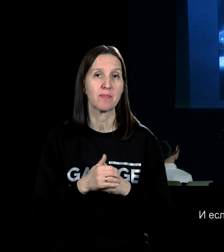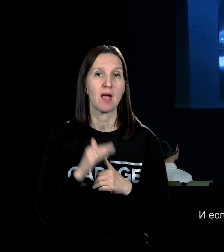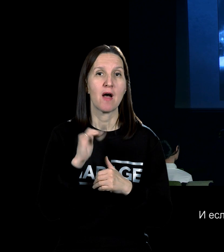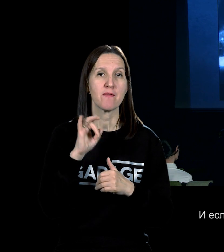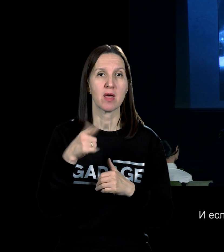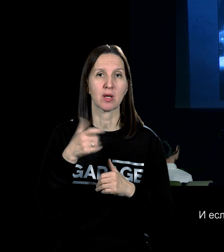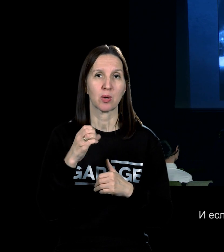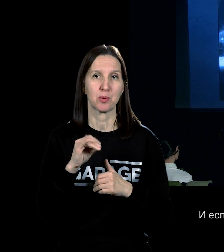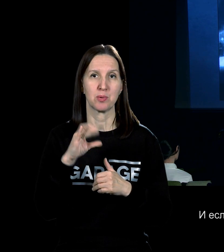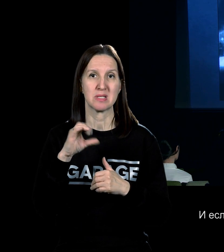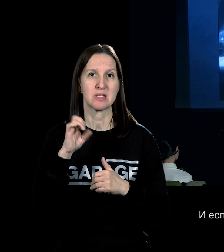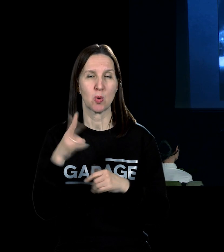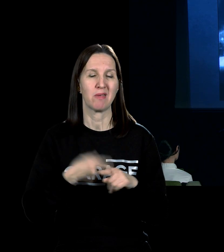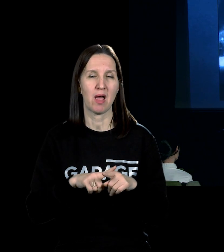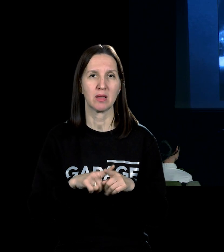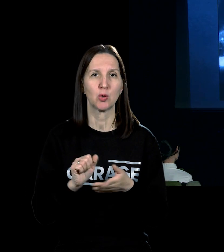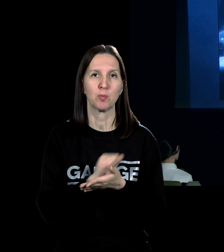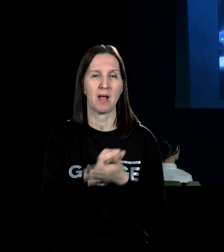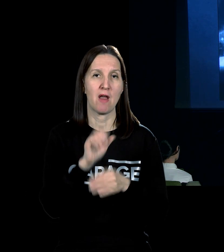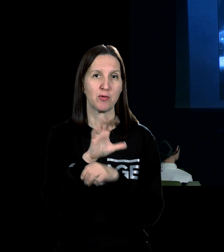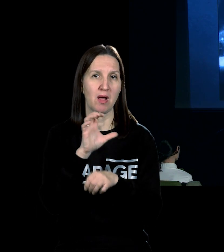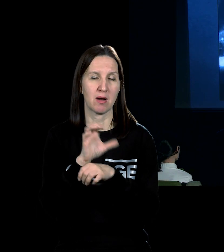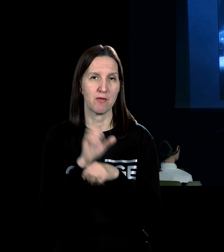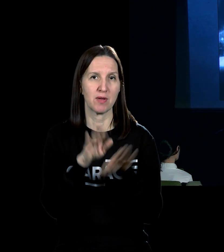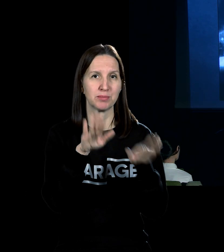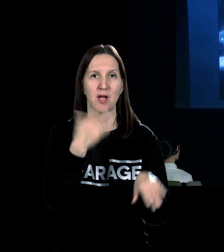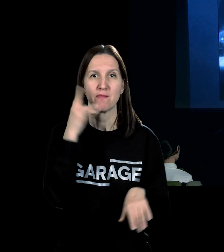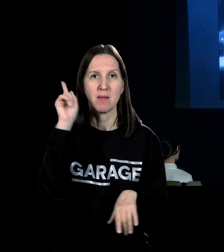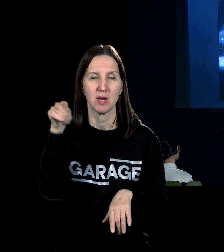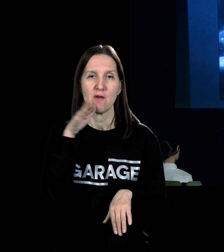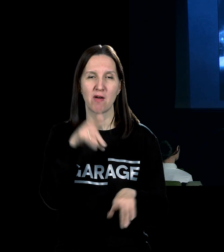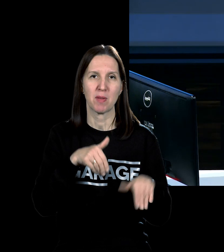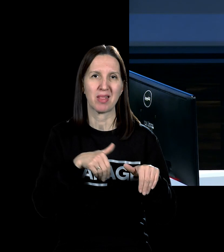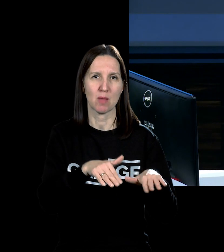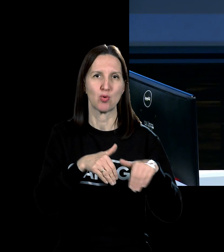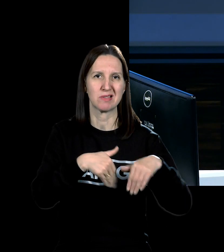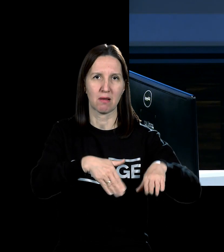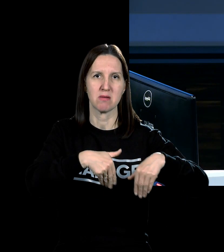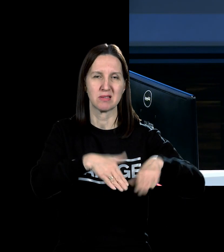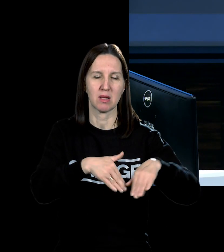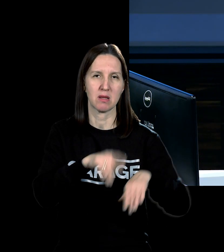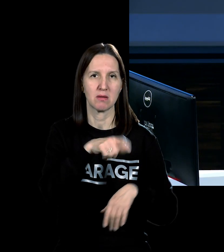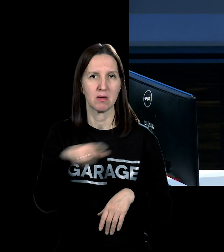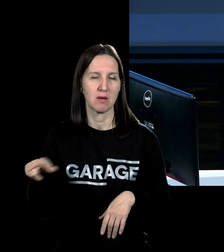– это документальная фотография, сделанная в Америке во время мирных демонстраций